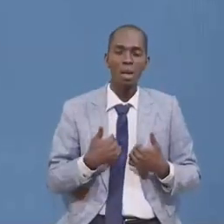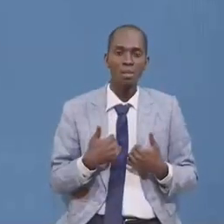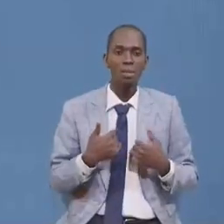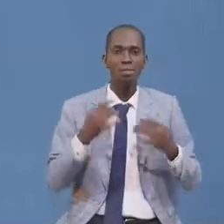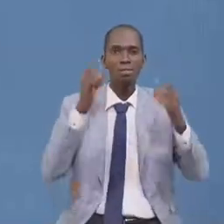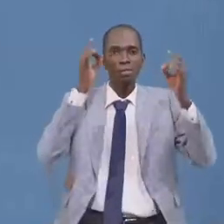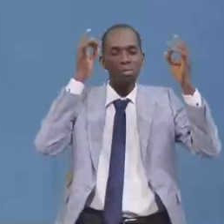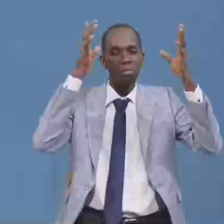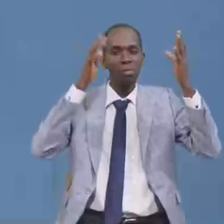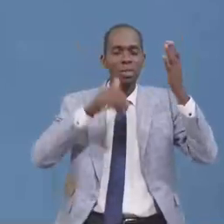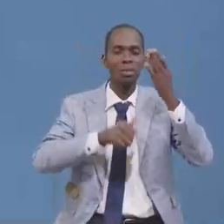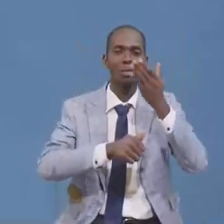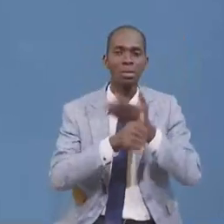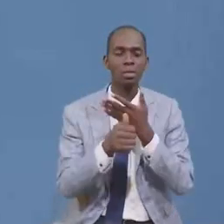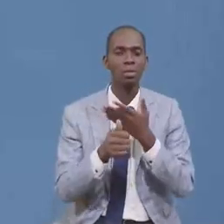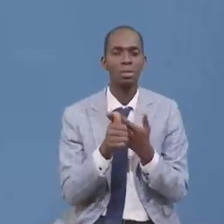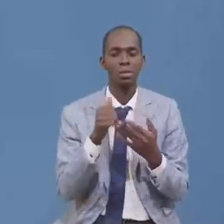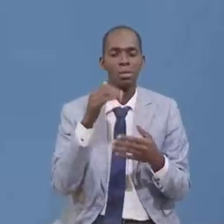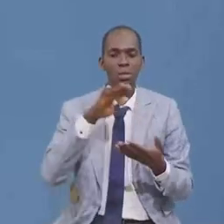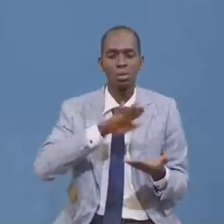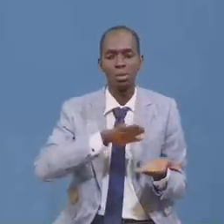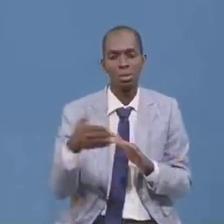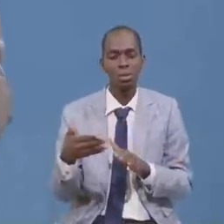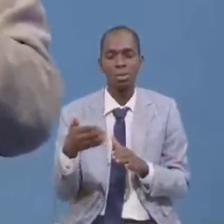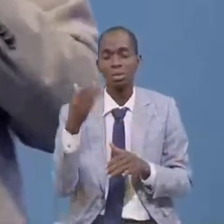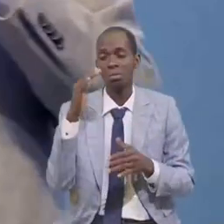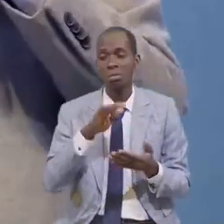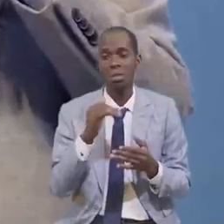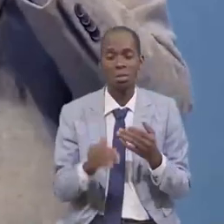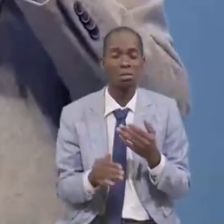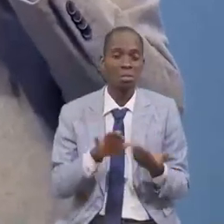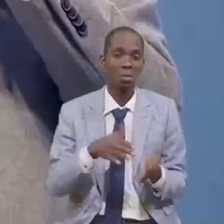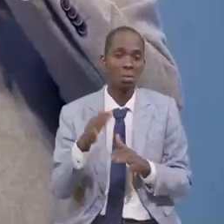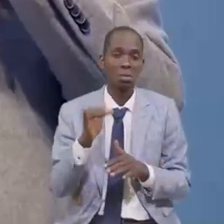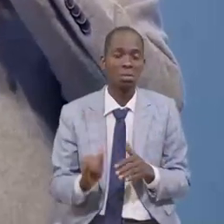si le cœur a des maladies terribles et terminales,